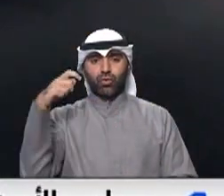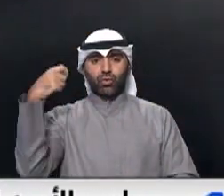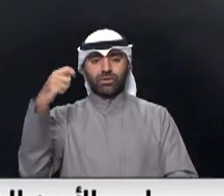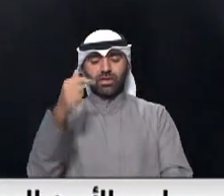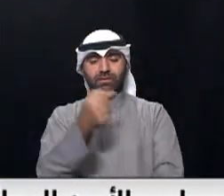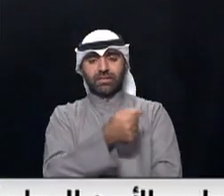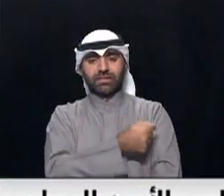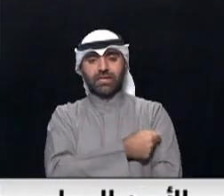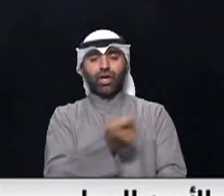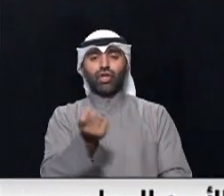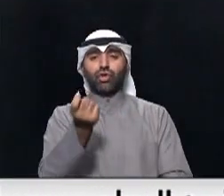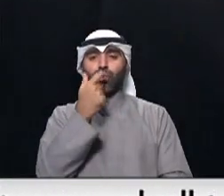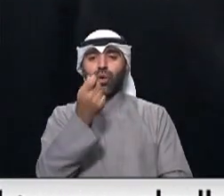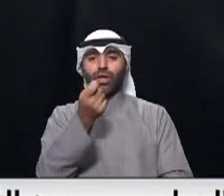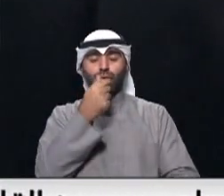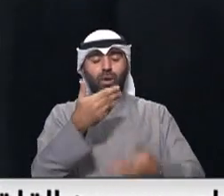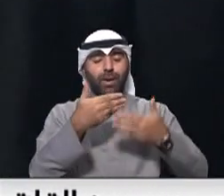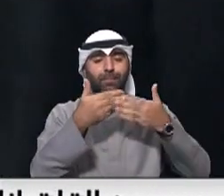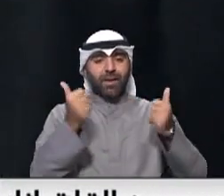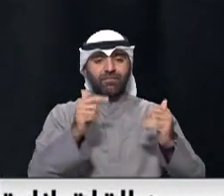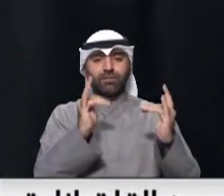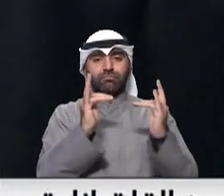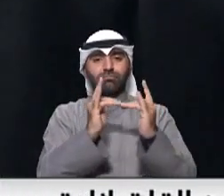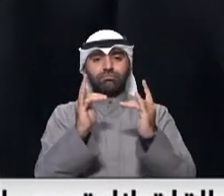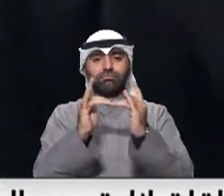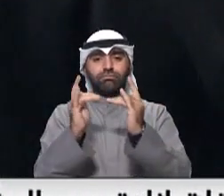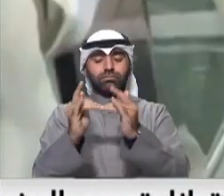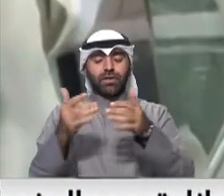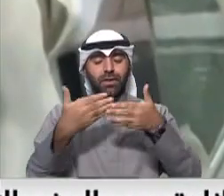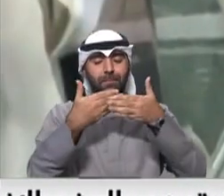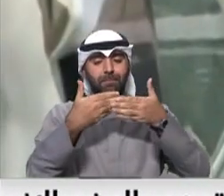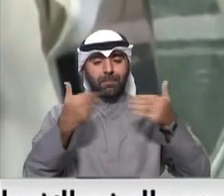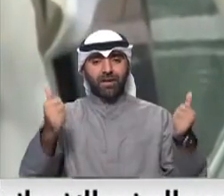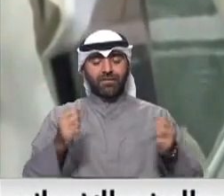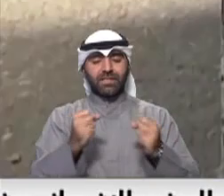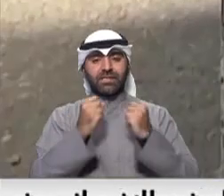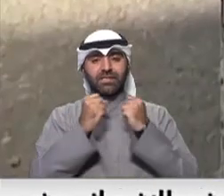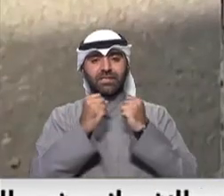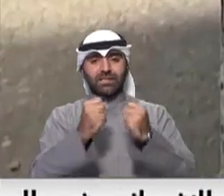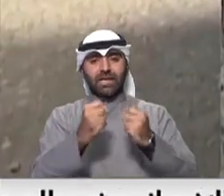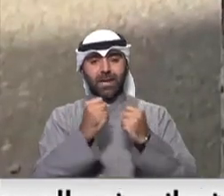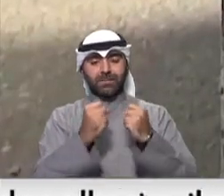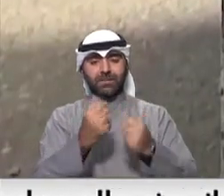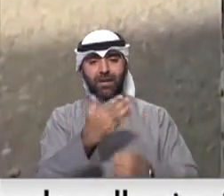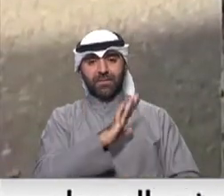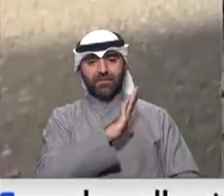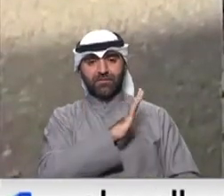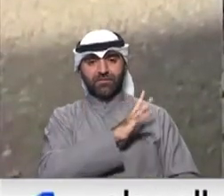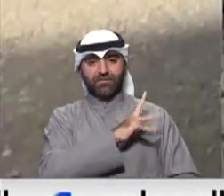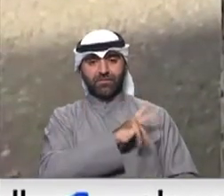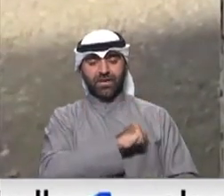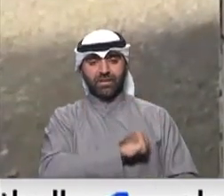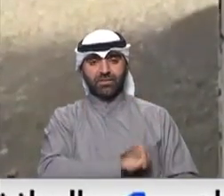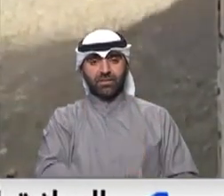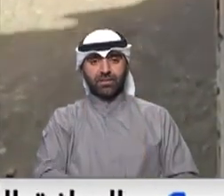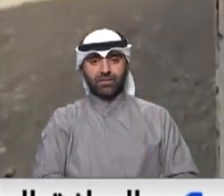وانسانيه ان المرافق الطبيه في قزه اصبحت غير قادره على تقديم الخدمات الاساسيه